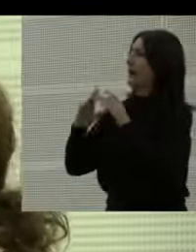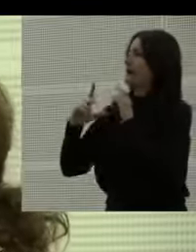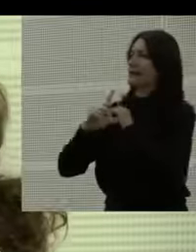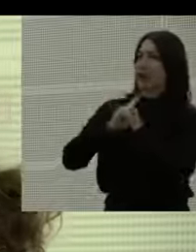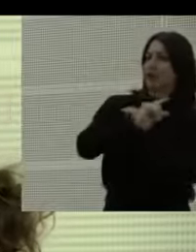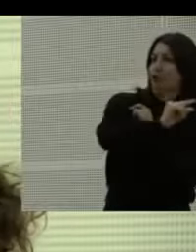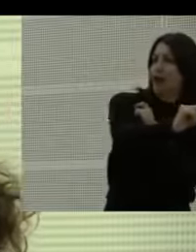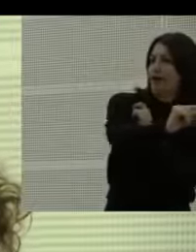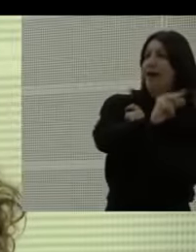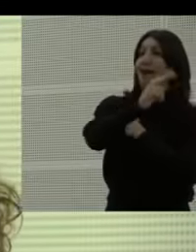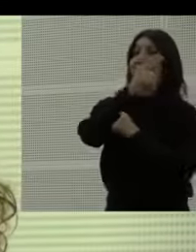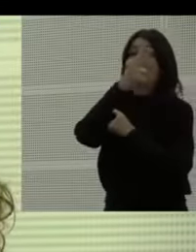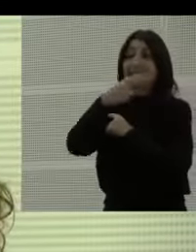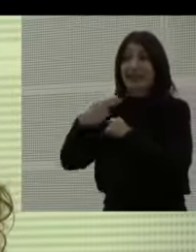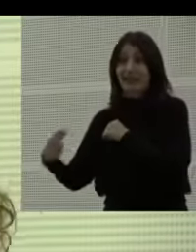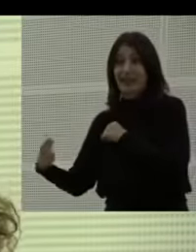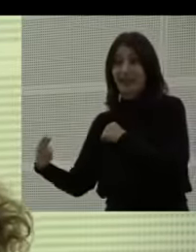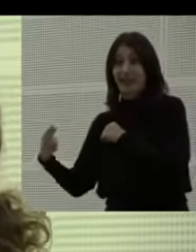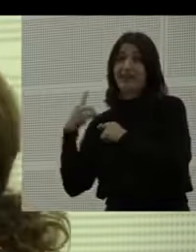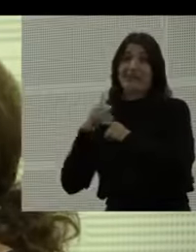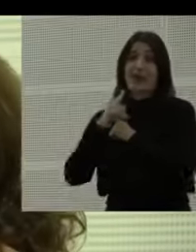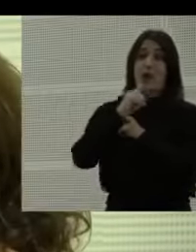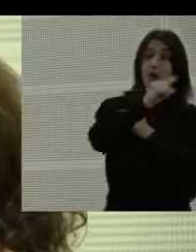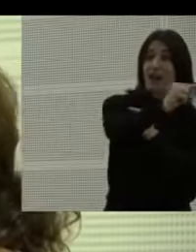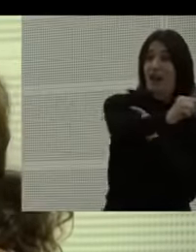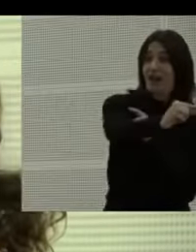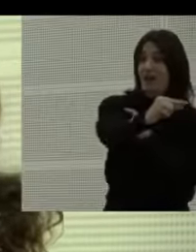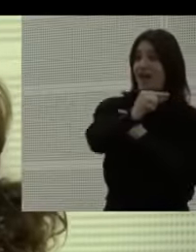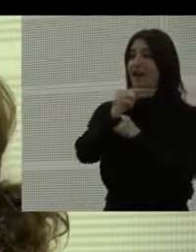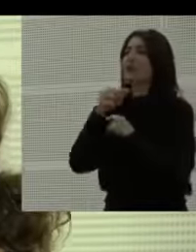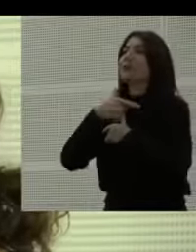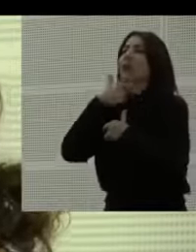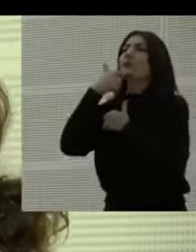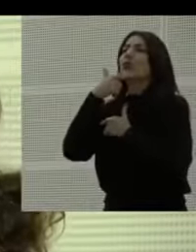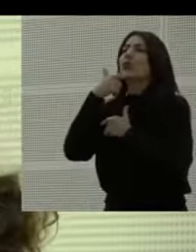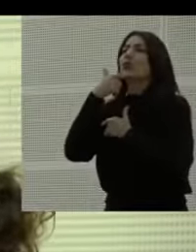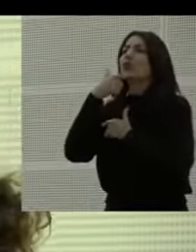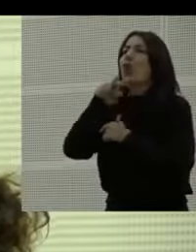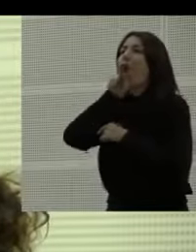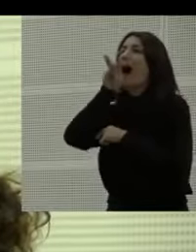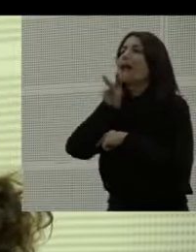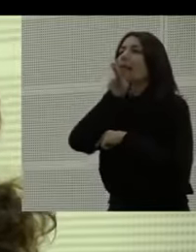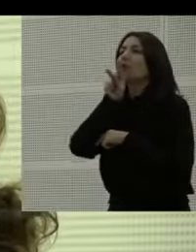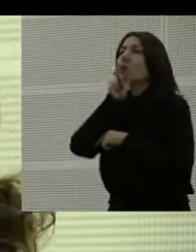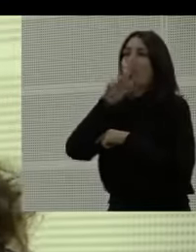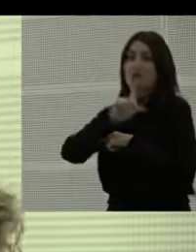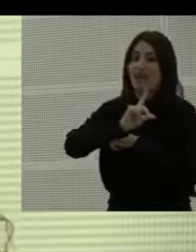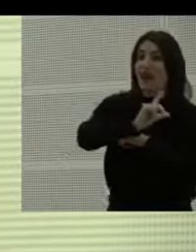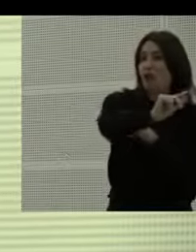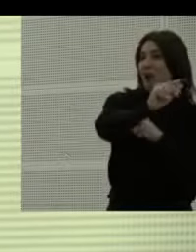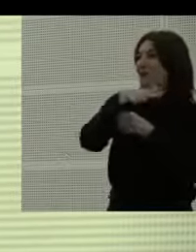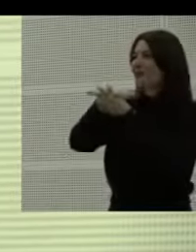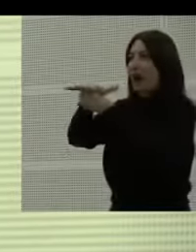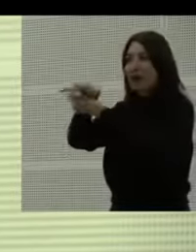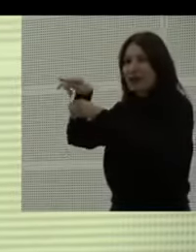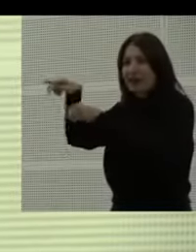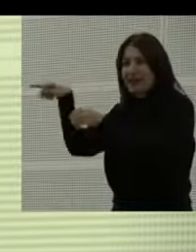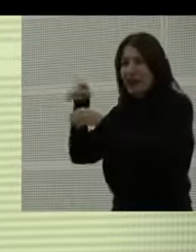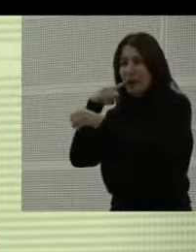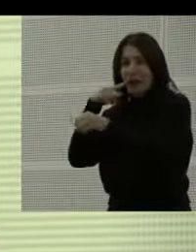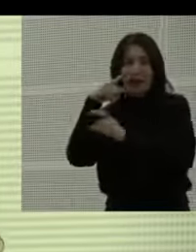sirenetta si allontana dal mare, il brutto anatroccolo si allontana dalla sua famiglia di origine per cercare i suoi